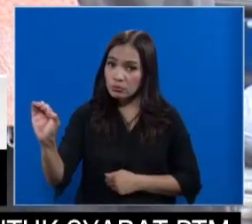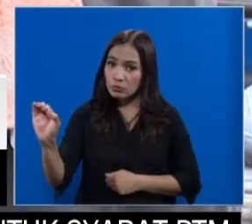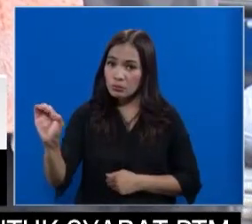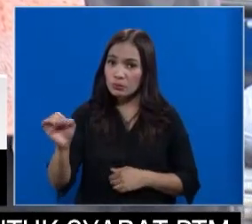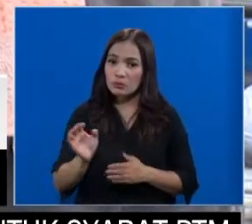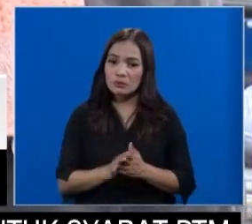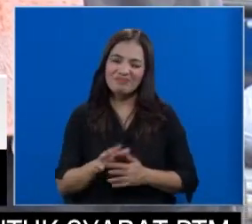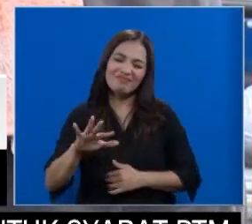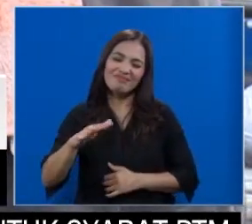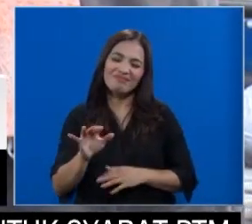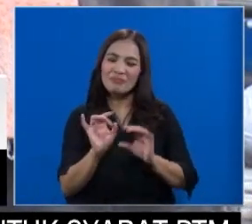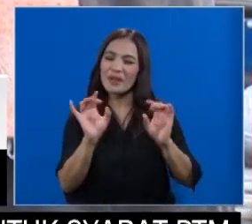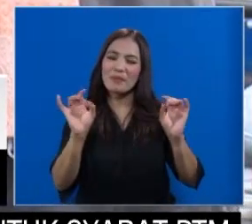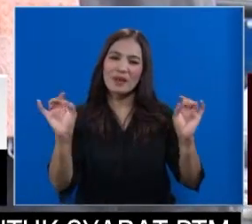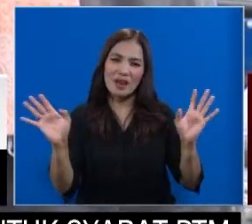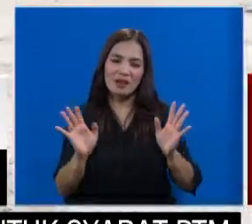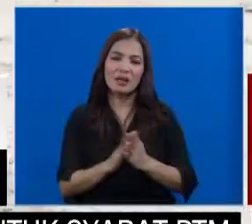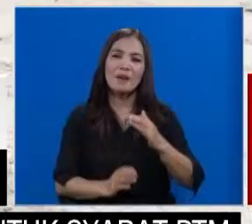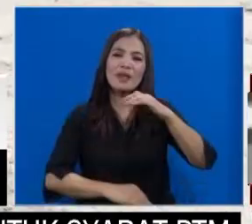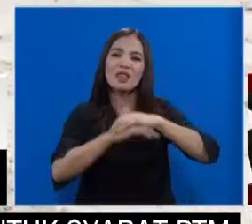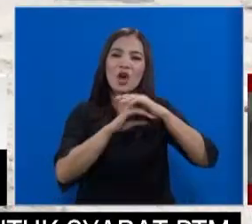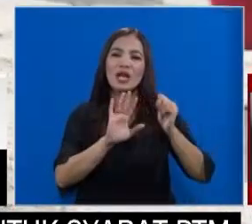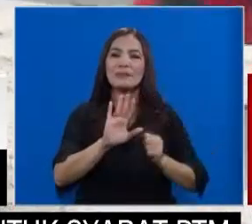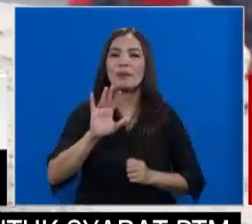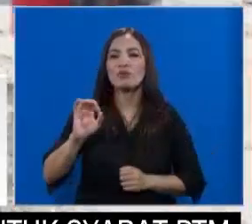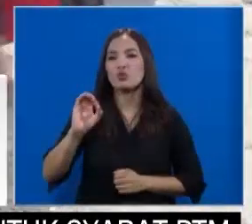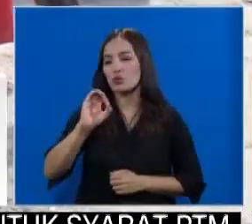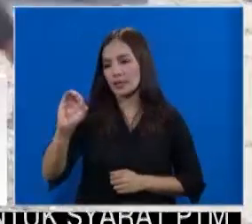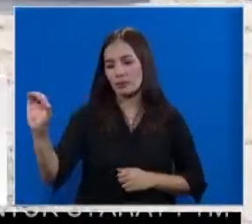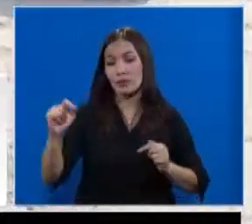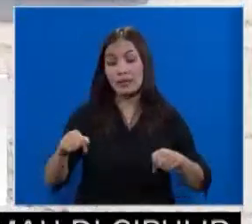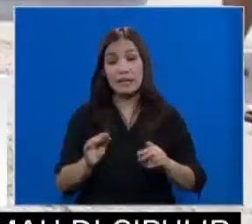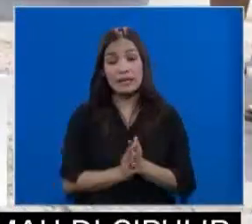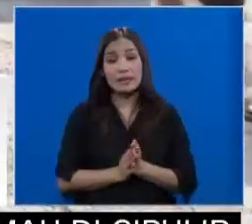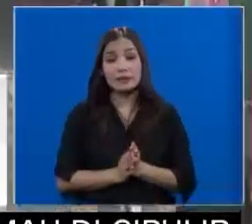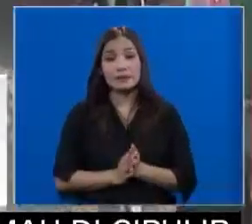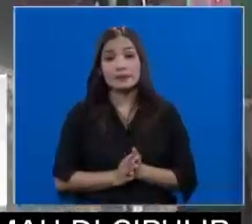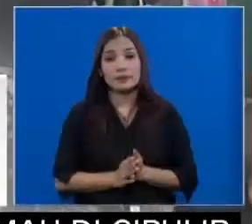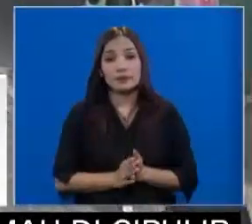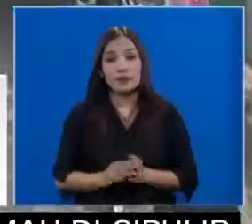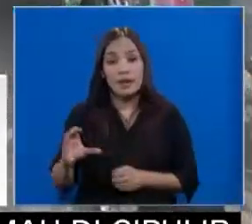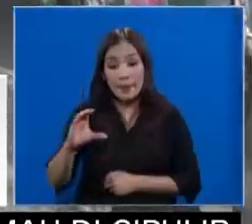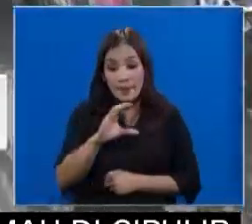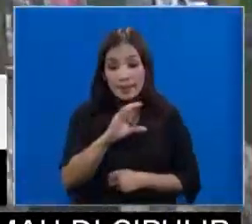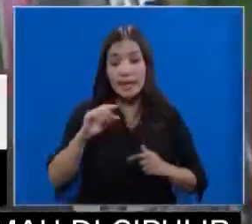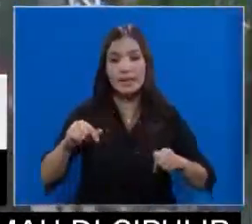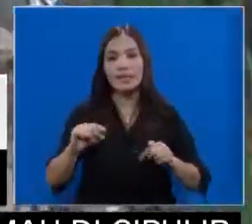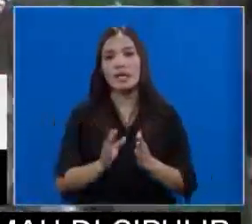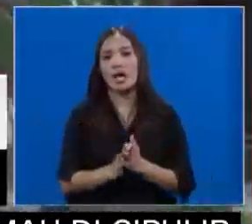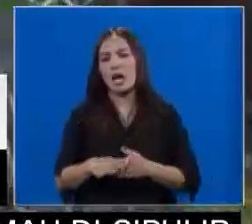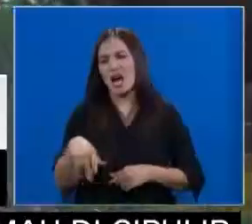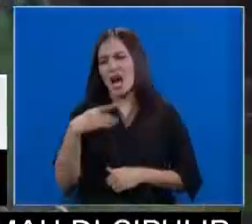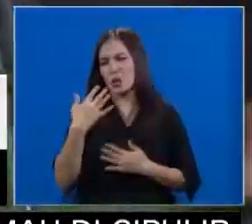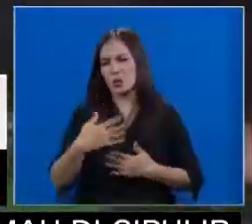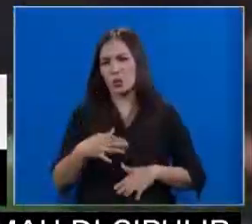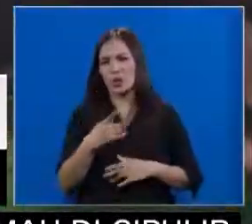nggak mesti lah. Ya patokan 50 lah. Sebagai moda transportasi, keberadaan beca memang semakin